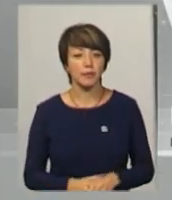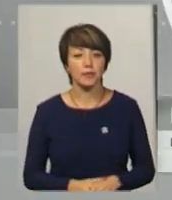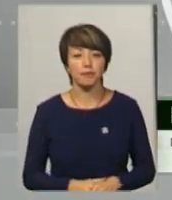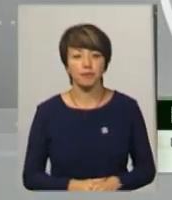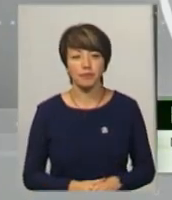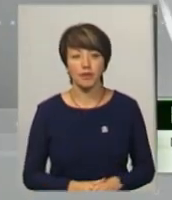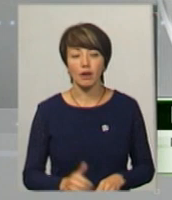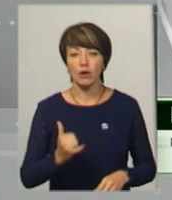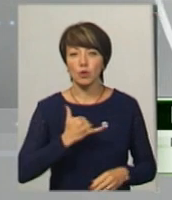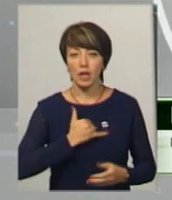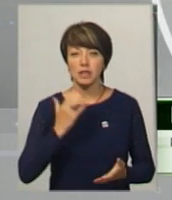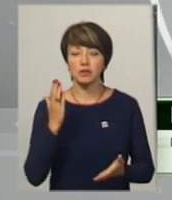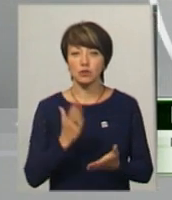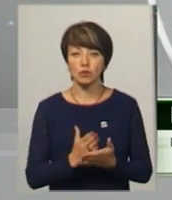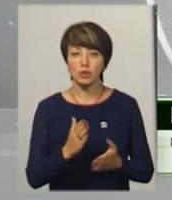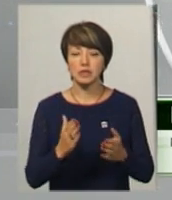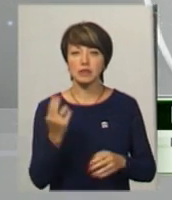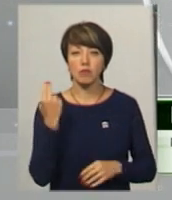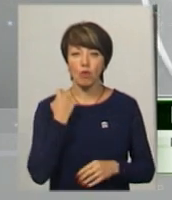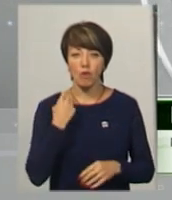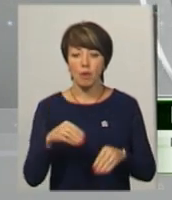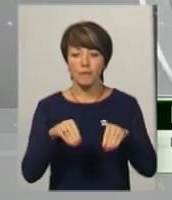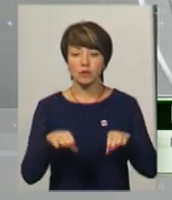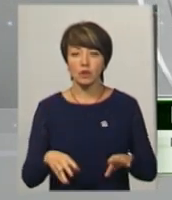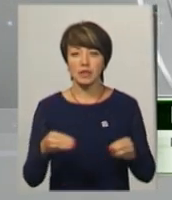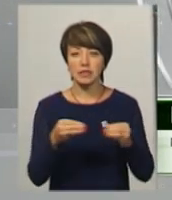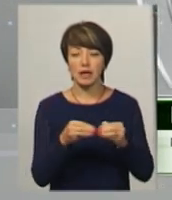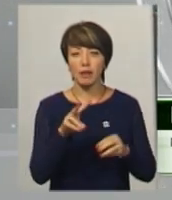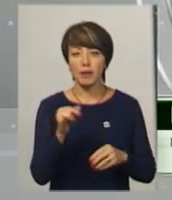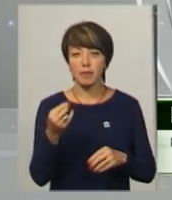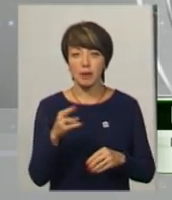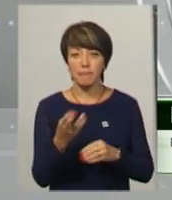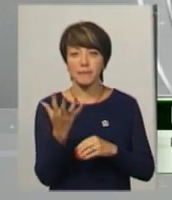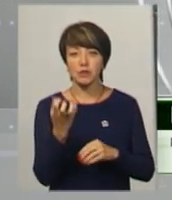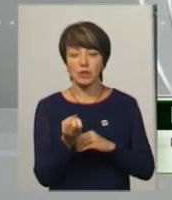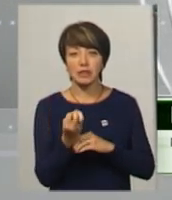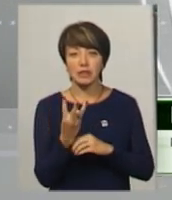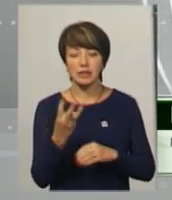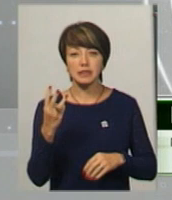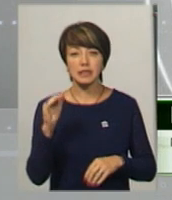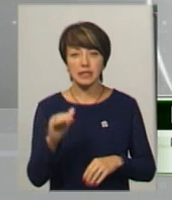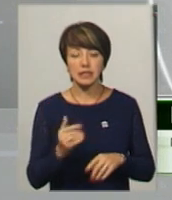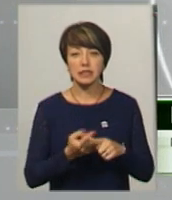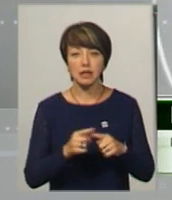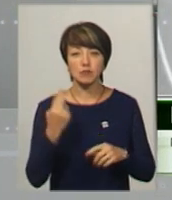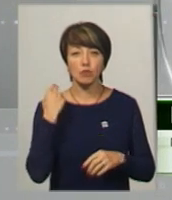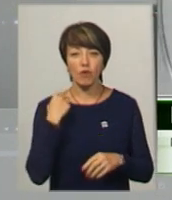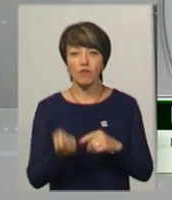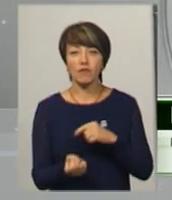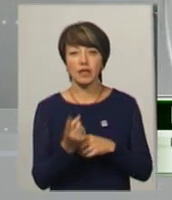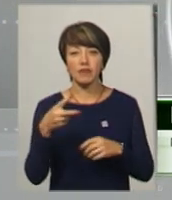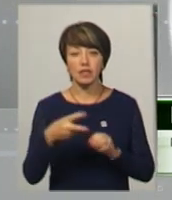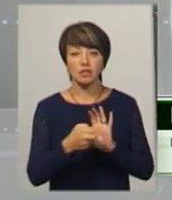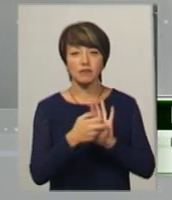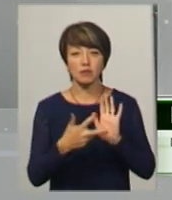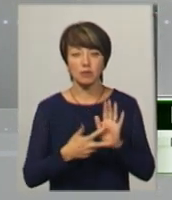існує заборгованість по постанові від 10 липня 513 тисяч, але ця заборгованість виникла ще з